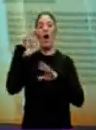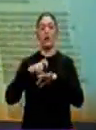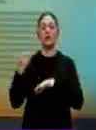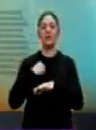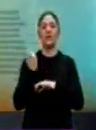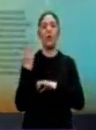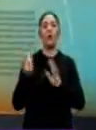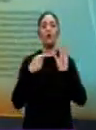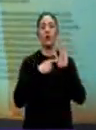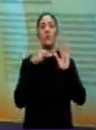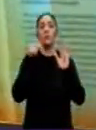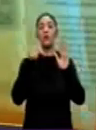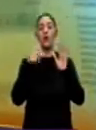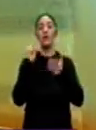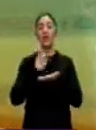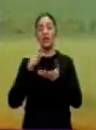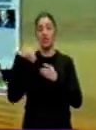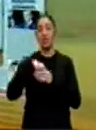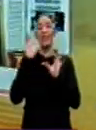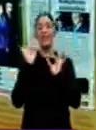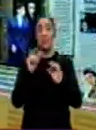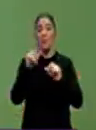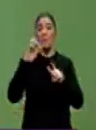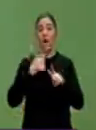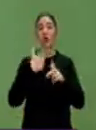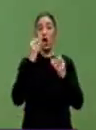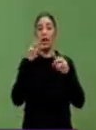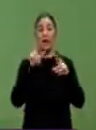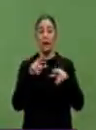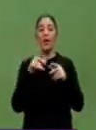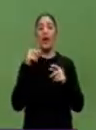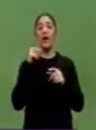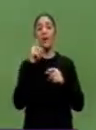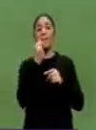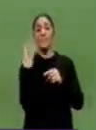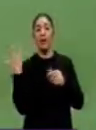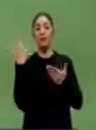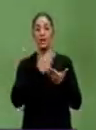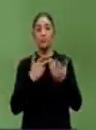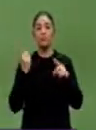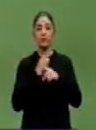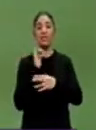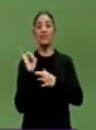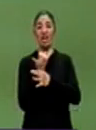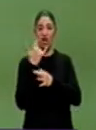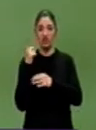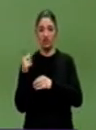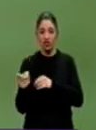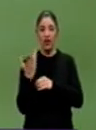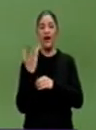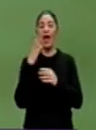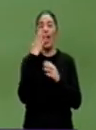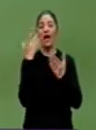oldu. İhsan Yılmaz'ın bugünkü yazısında da tıpkı bu projede olduğu gibi Devrim Erbil gibi, Ahmet Güneştekin gibi sanatçılarımız da